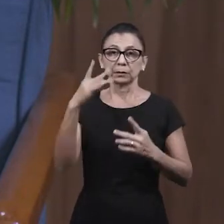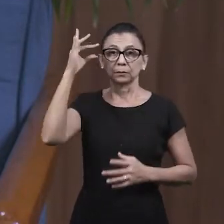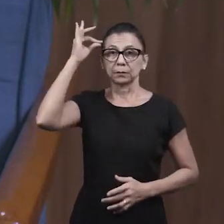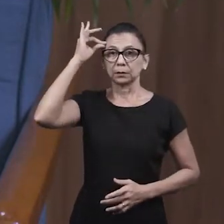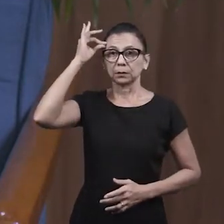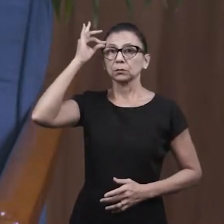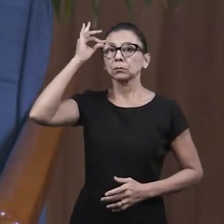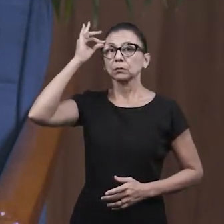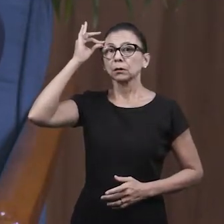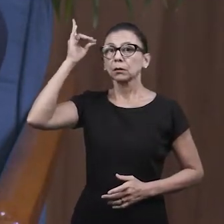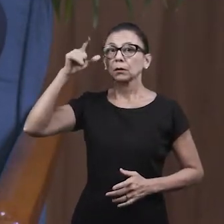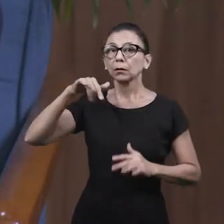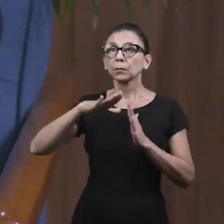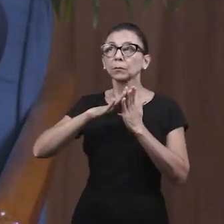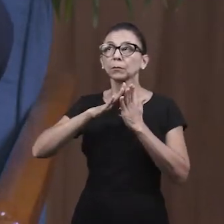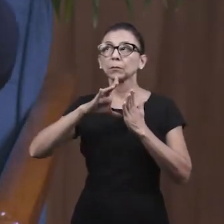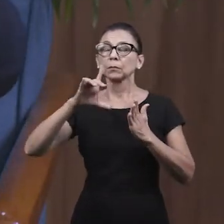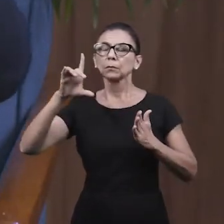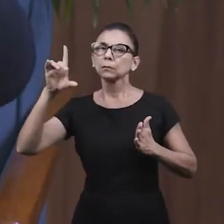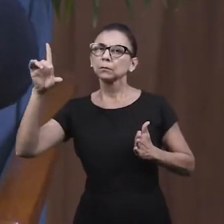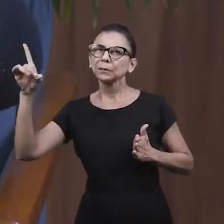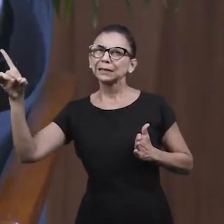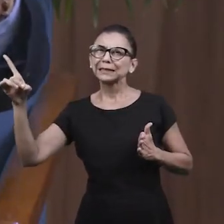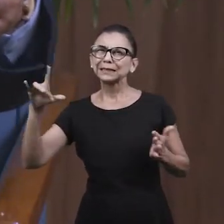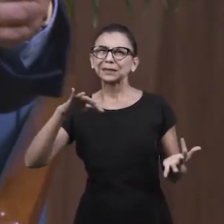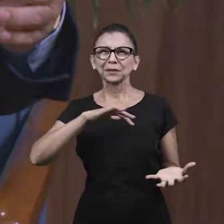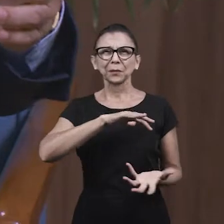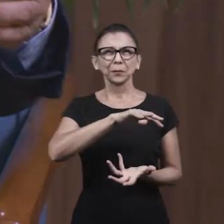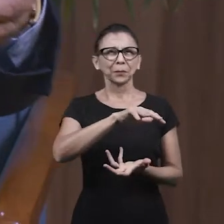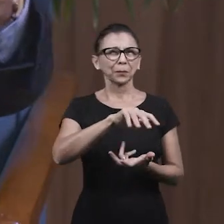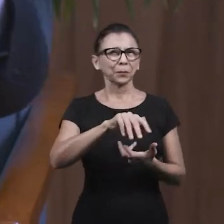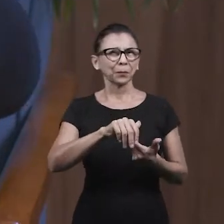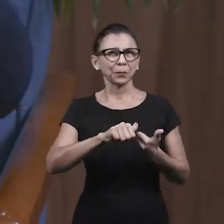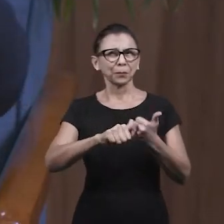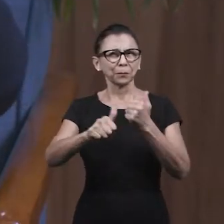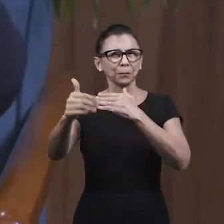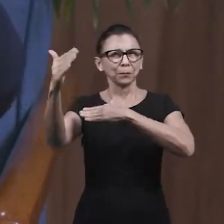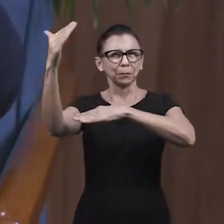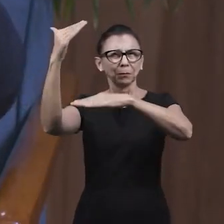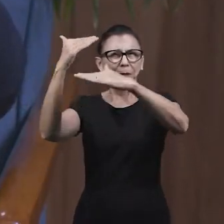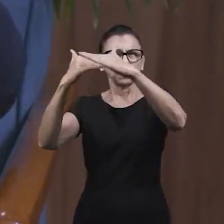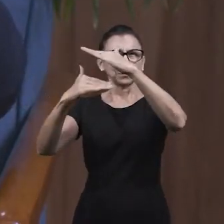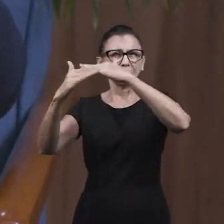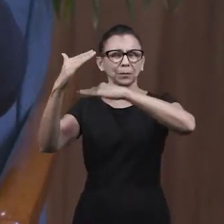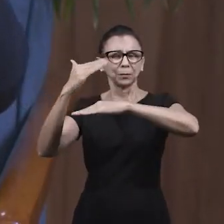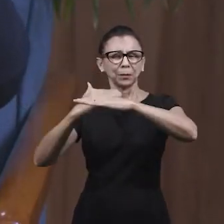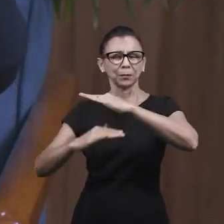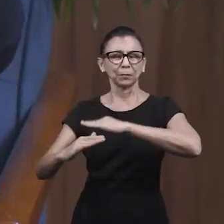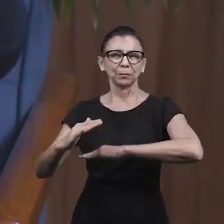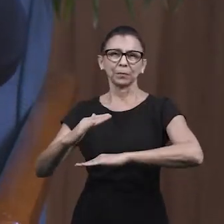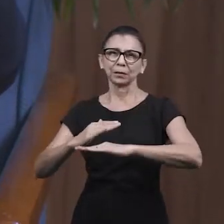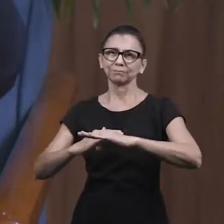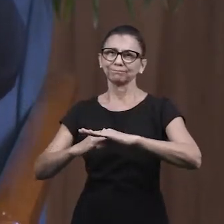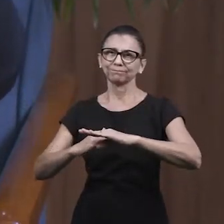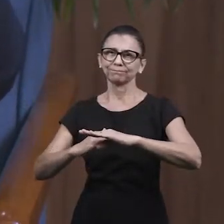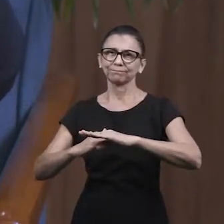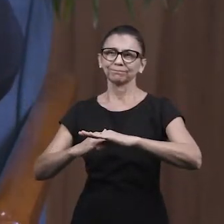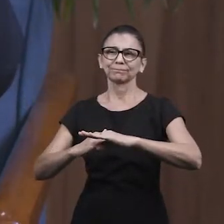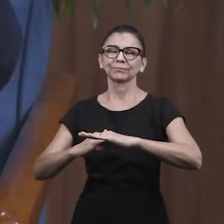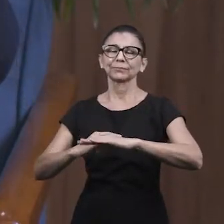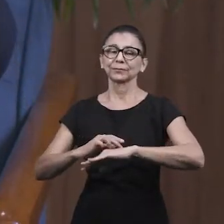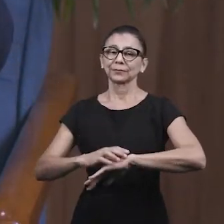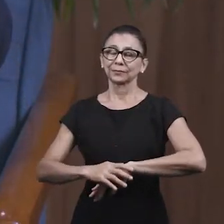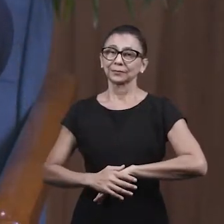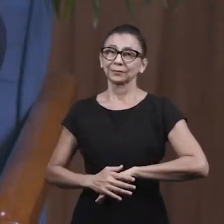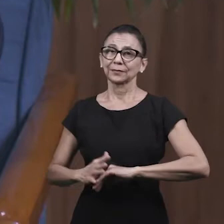humains et sous diverses optiques, il améliore ou il se dégrade. Mais d'un point de vue spirituel qui est biblique,